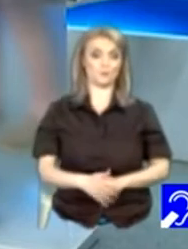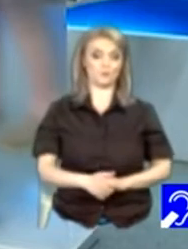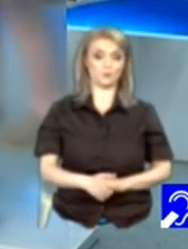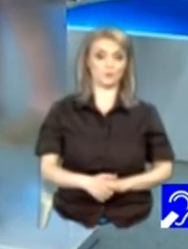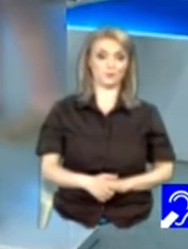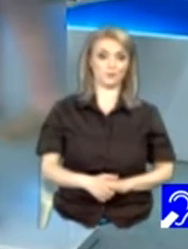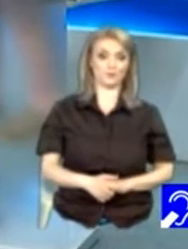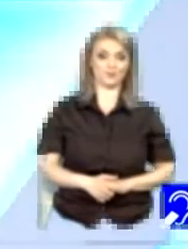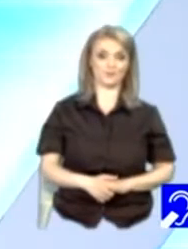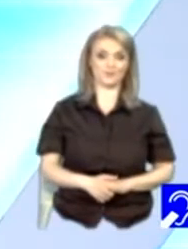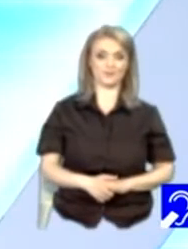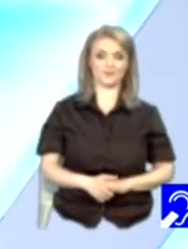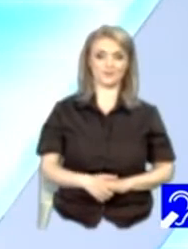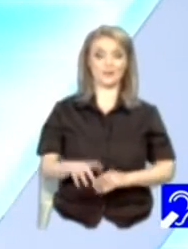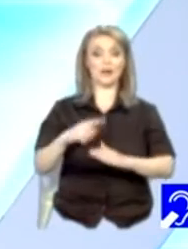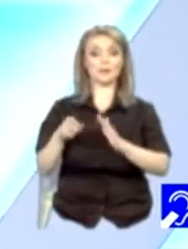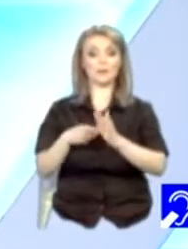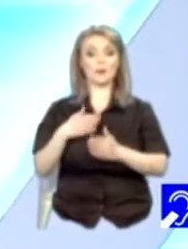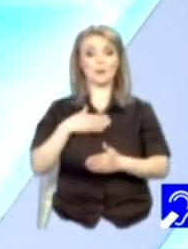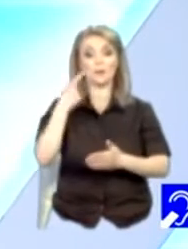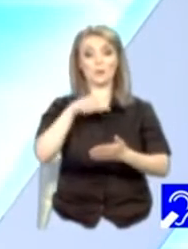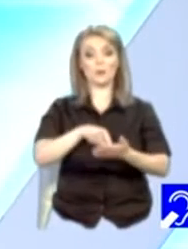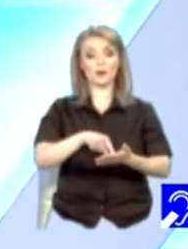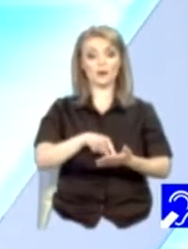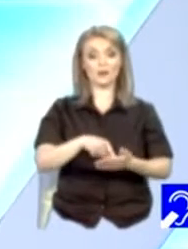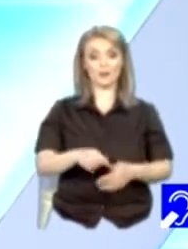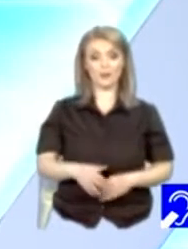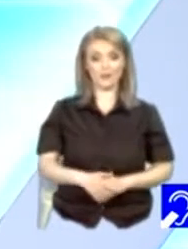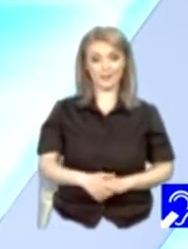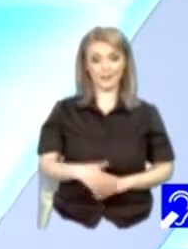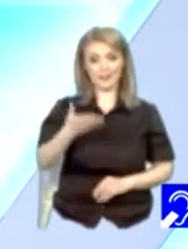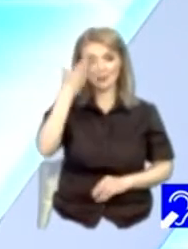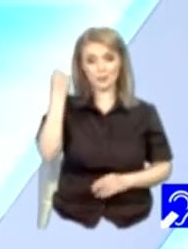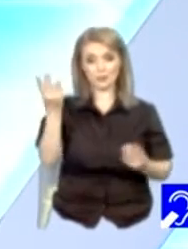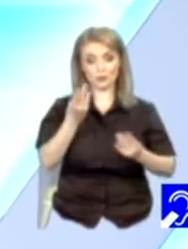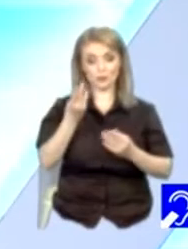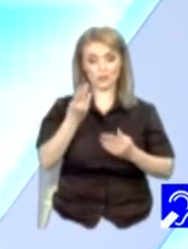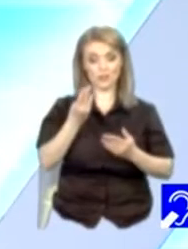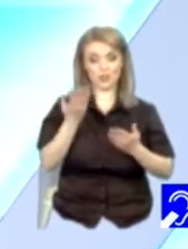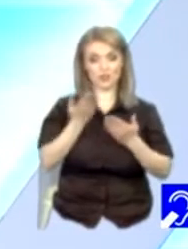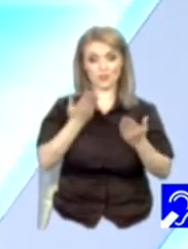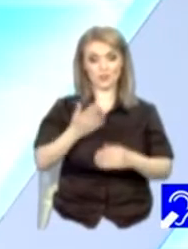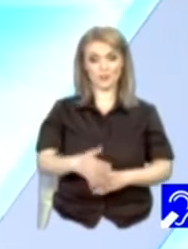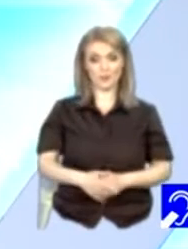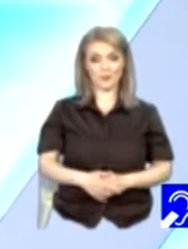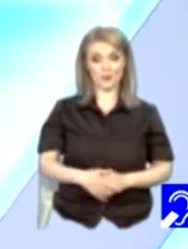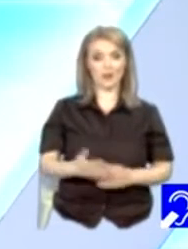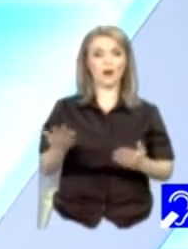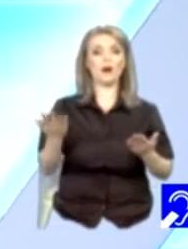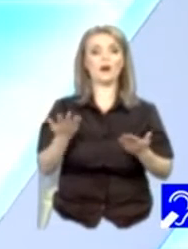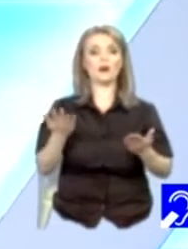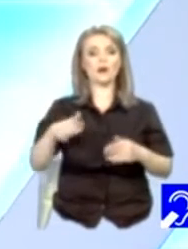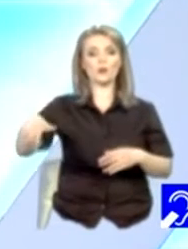internațională. Doamna Afanas. Întrebarea mea, am uitat că trebuie să o citesc. În ce